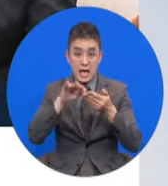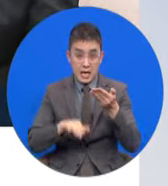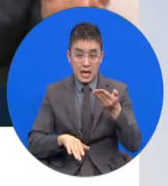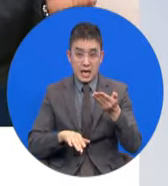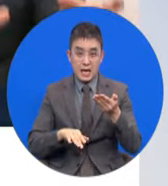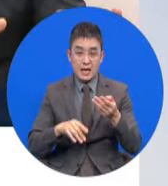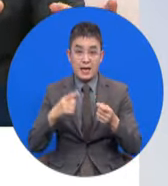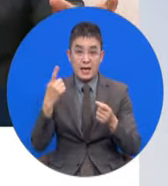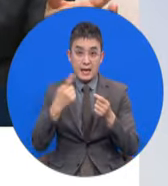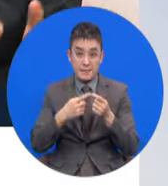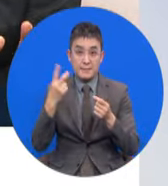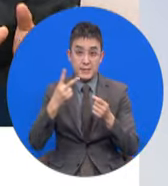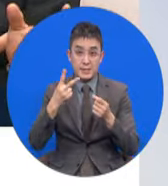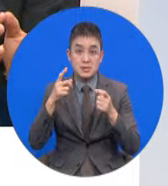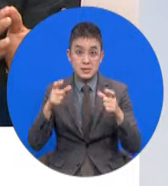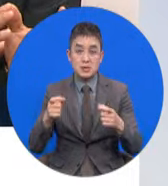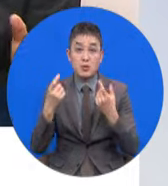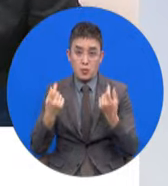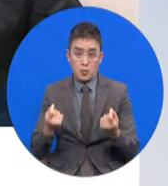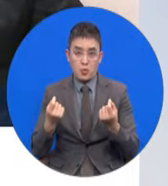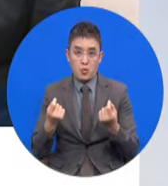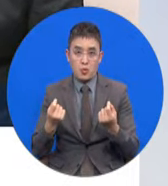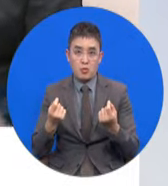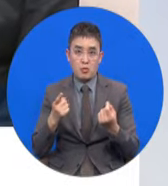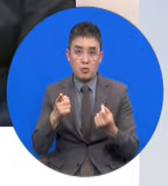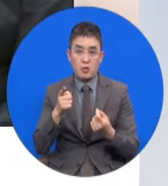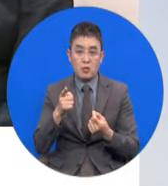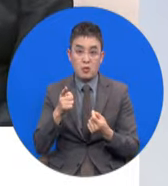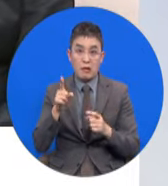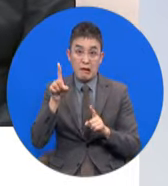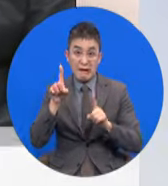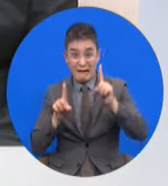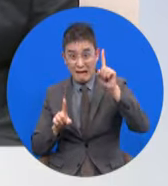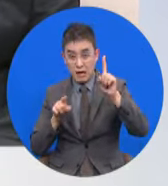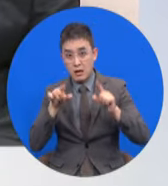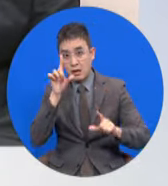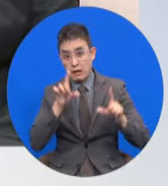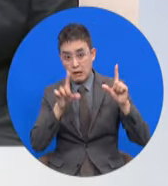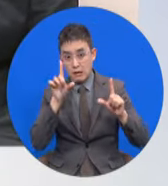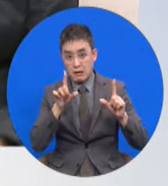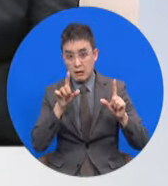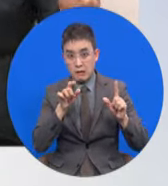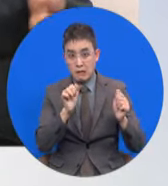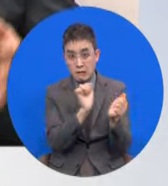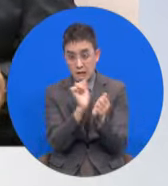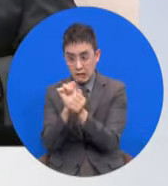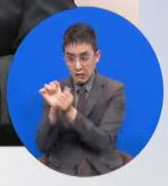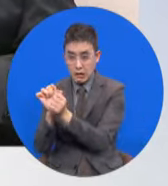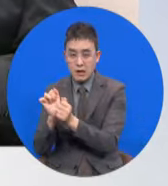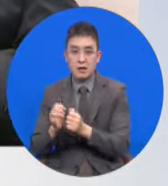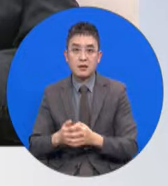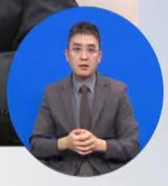가버리 조경태 의원도 흔들리는 정도까지를 갔다는 것은 굉장히 큰 어떤 뭐